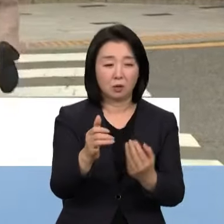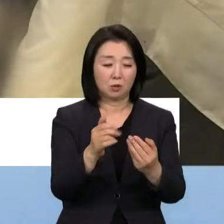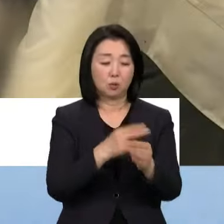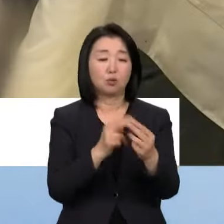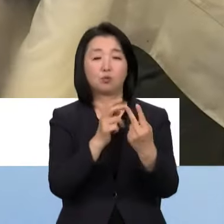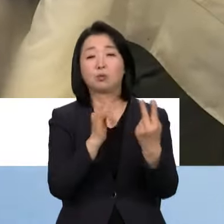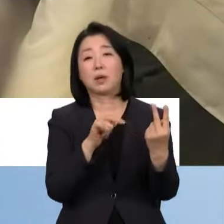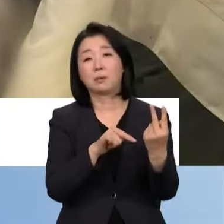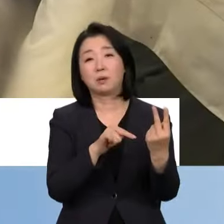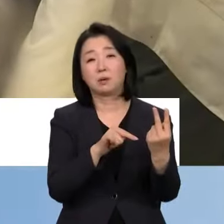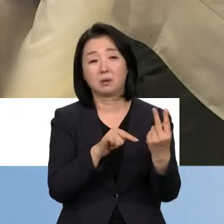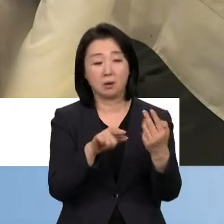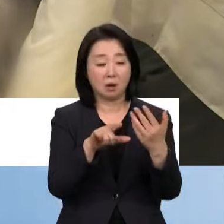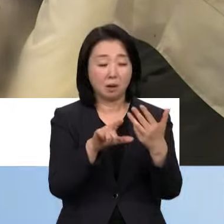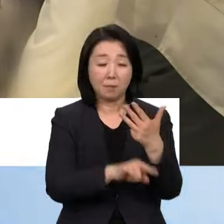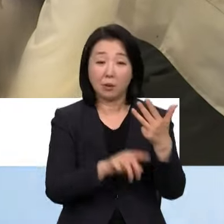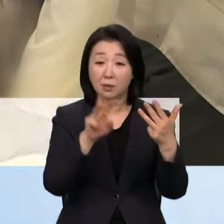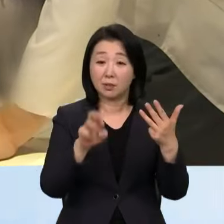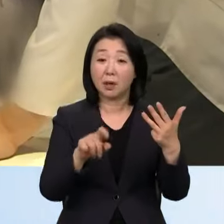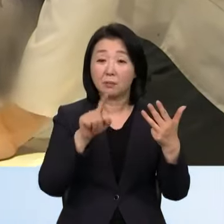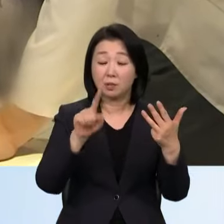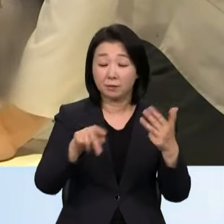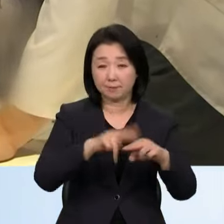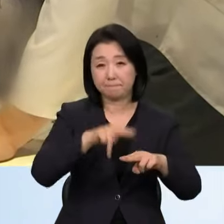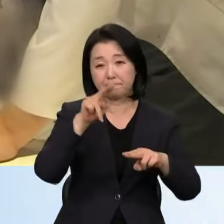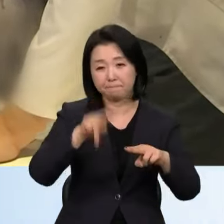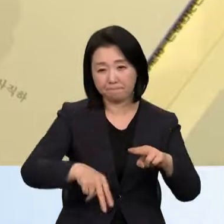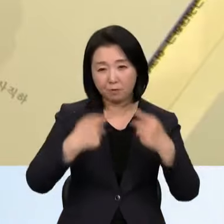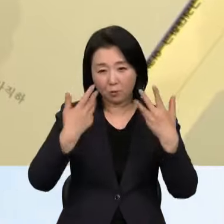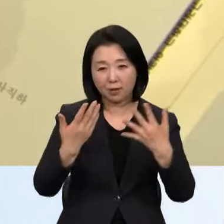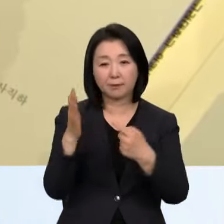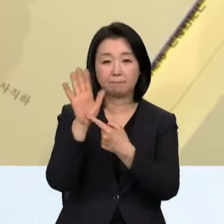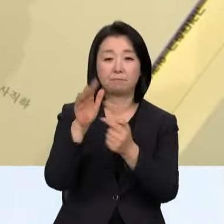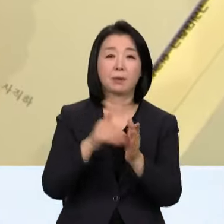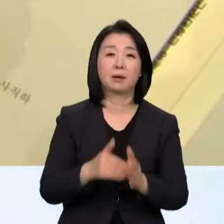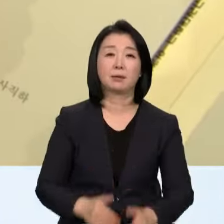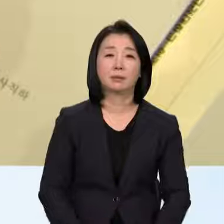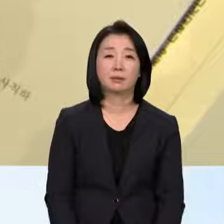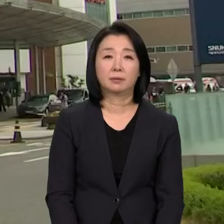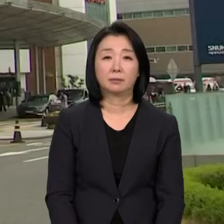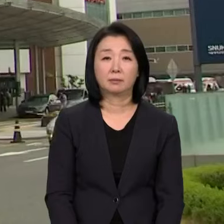교수들은 8월 31일에 떠나겠다고 한 상태입니다.